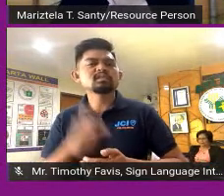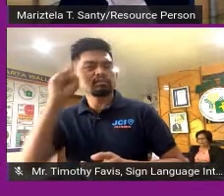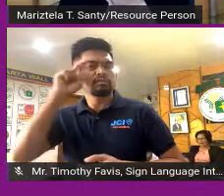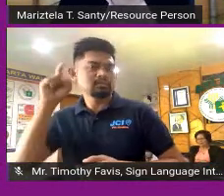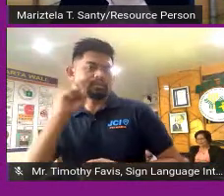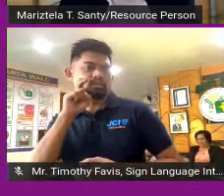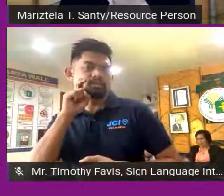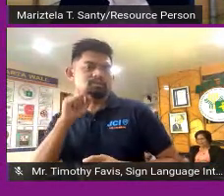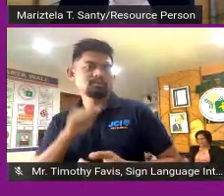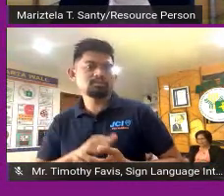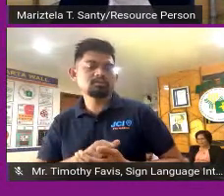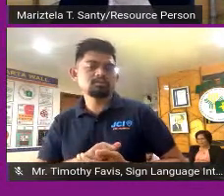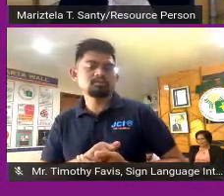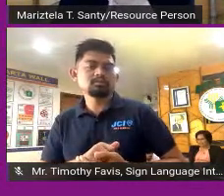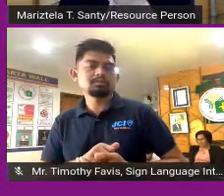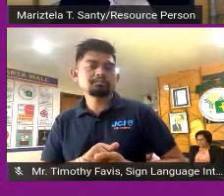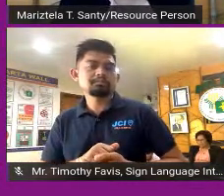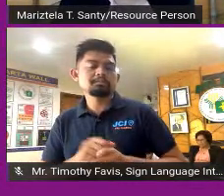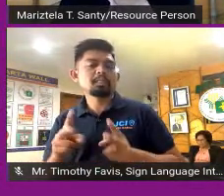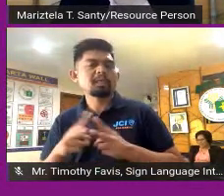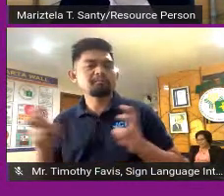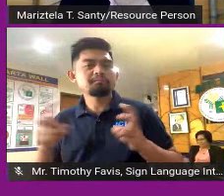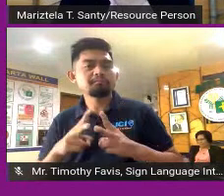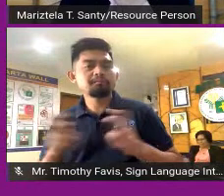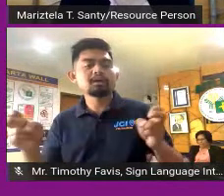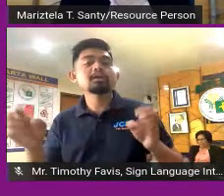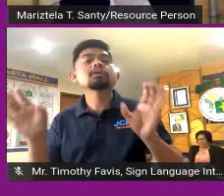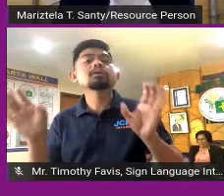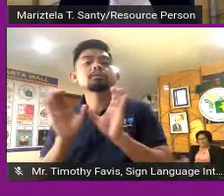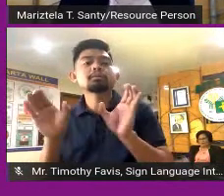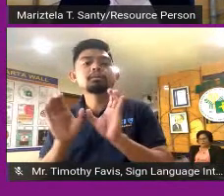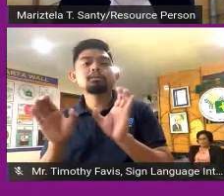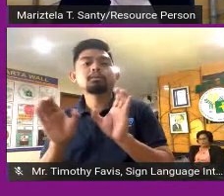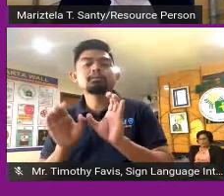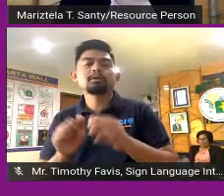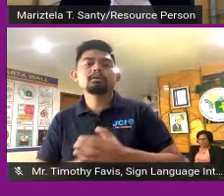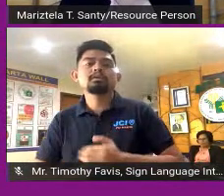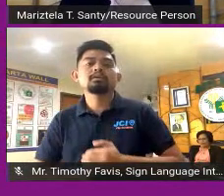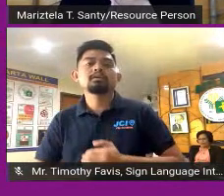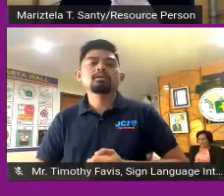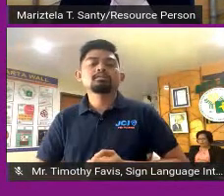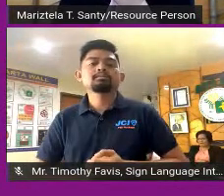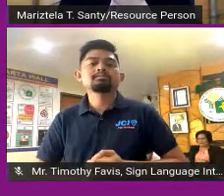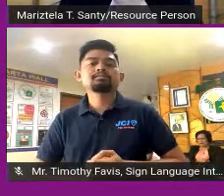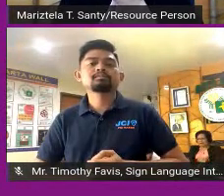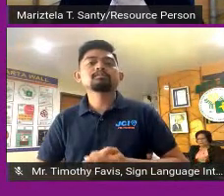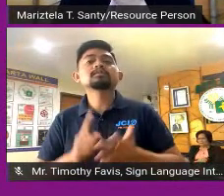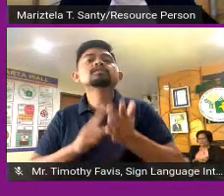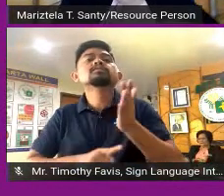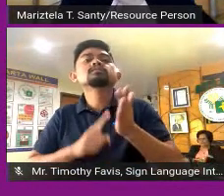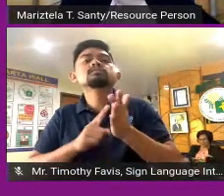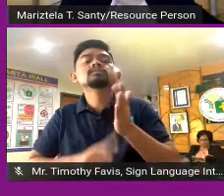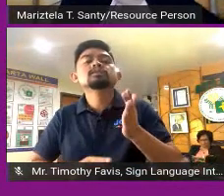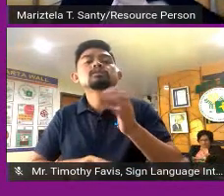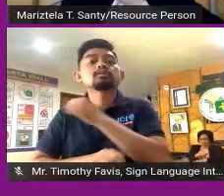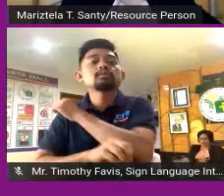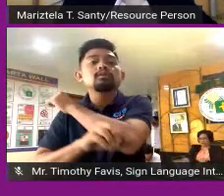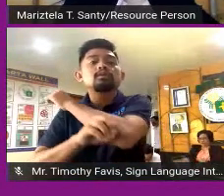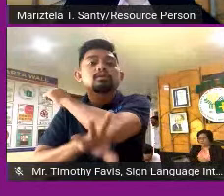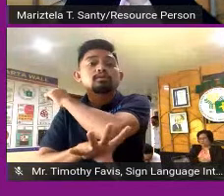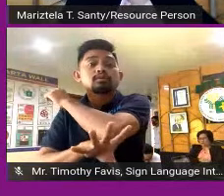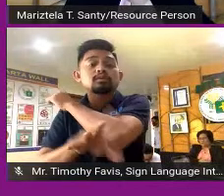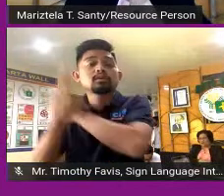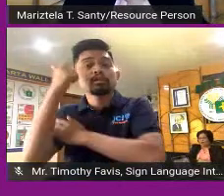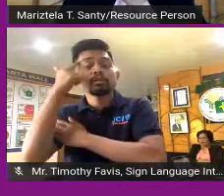ay parang ano lang eh. Very specific. So, ito po yung mga ugat ng gender